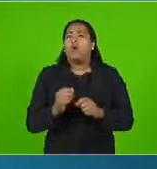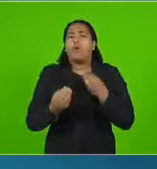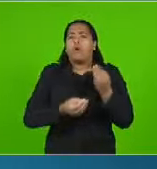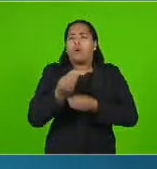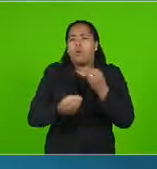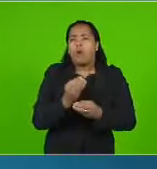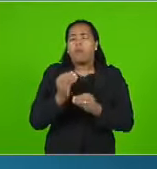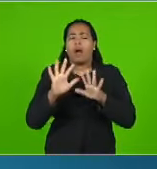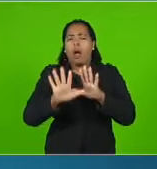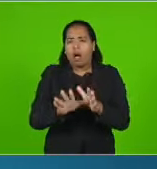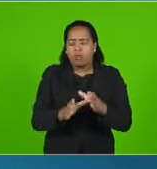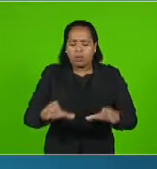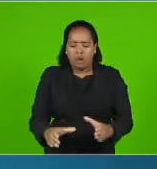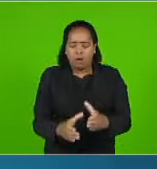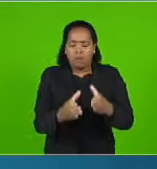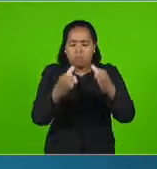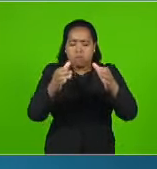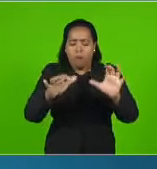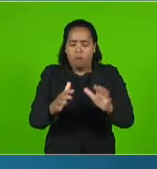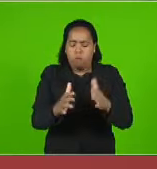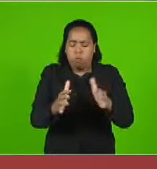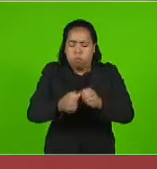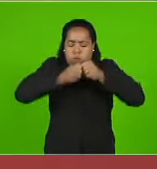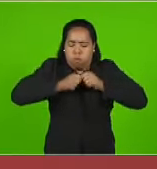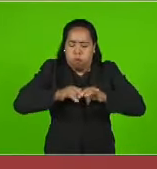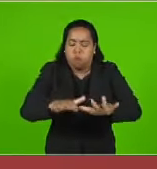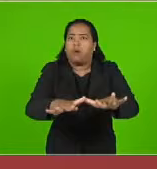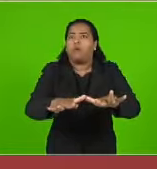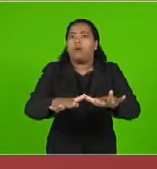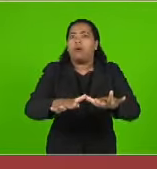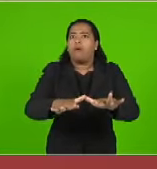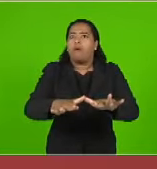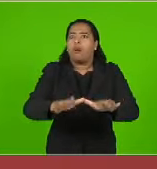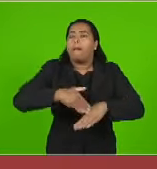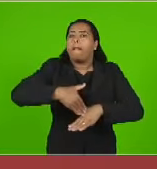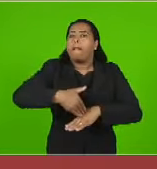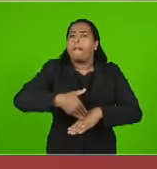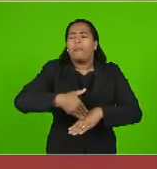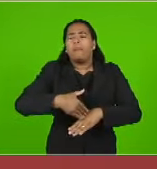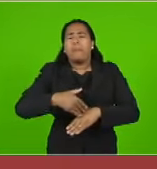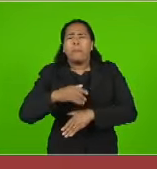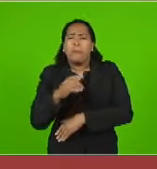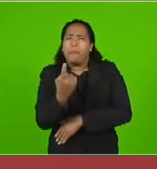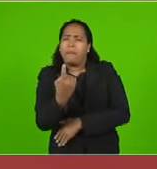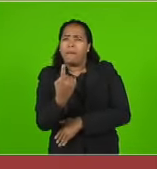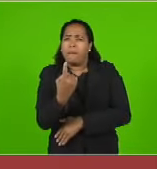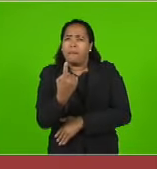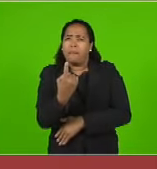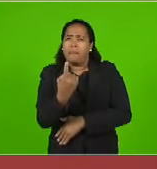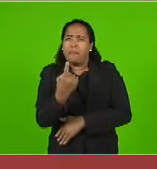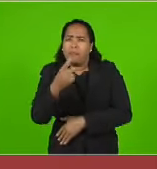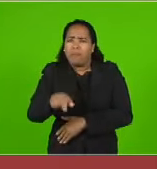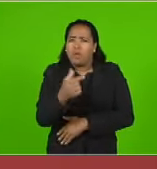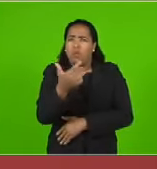Чернобыль, где произошла чернобыльская авария, где взорвалась атомная электростанция. В радиусе